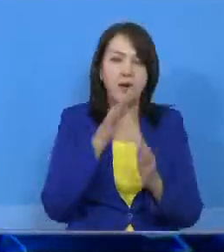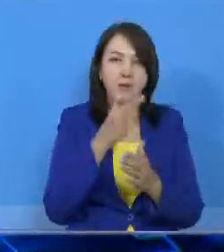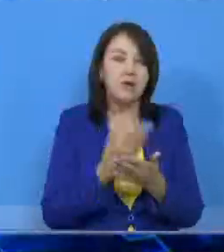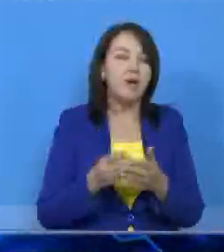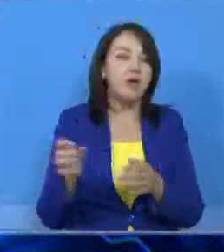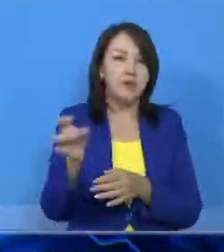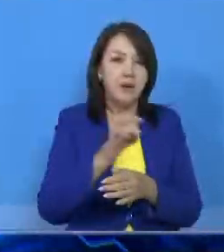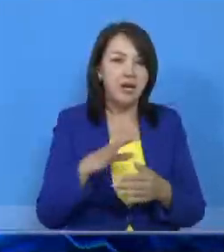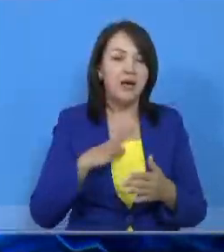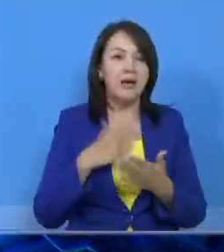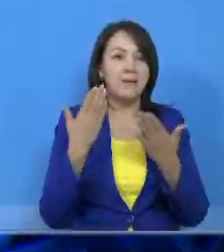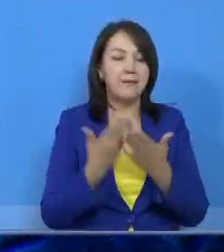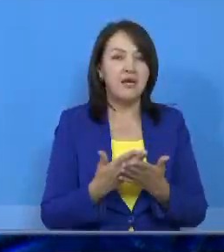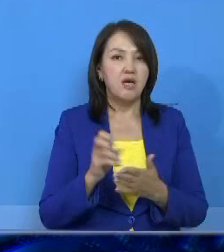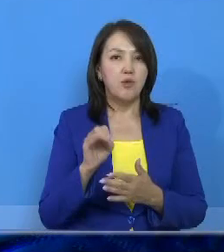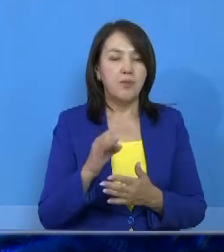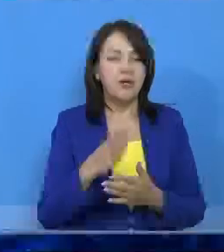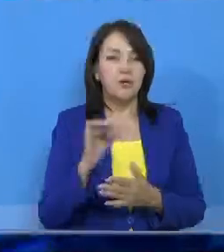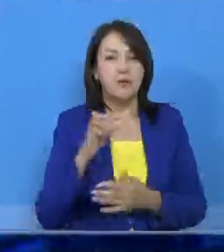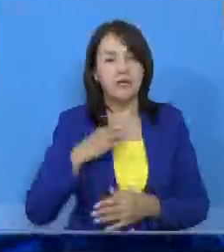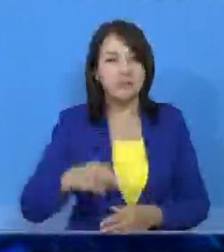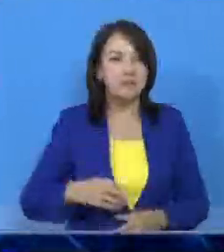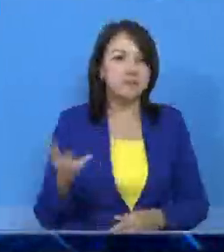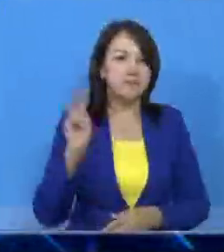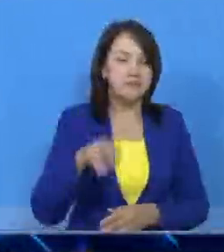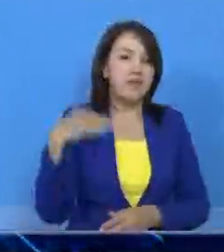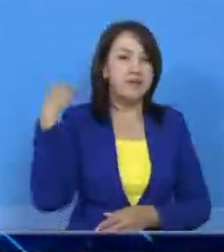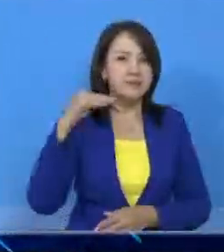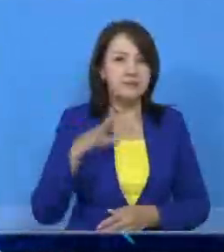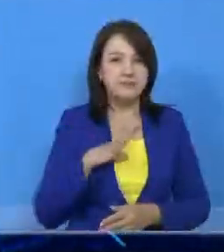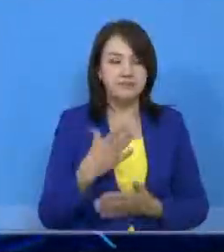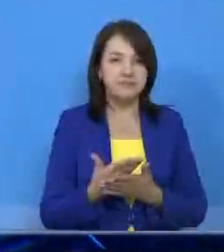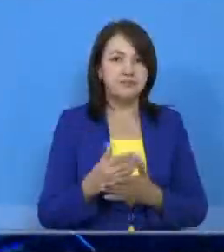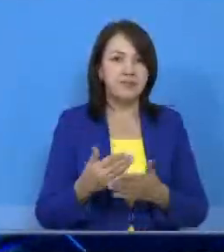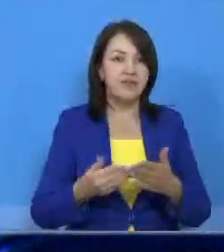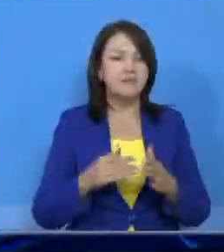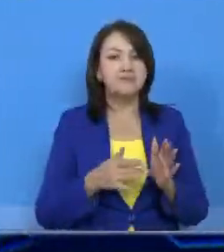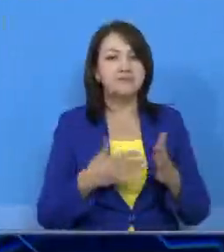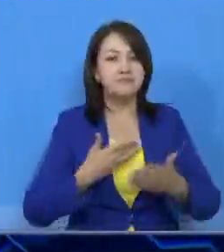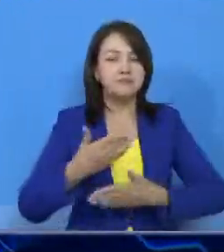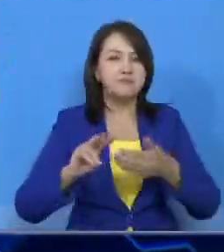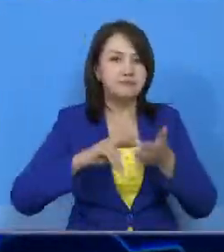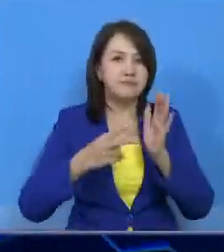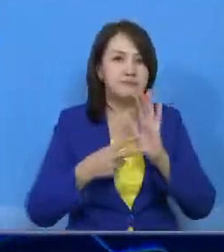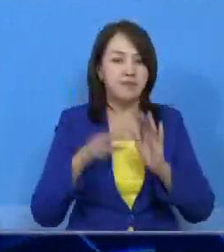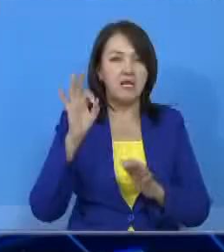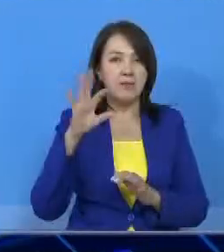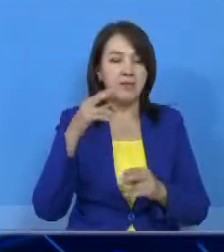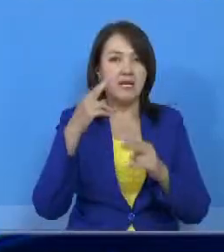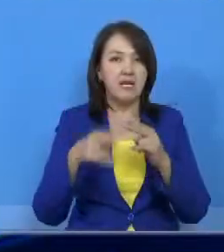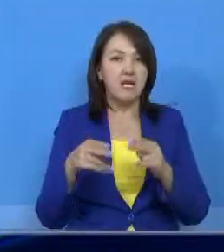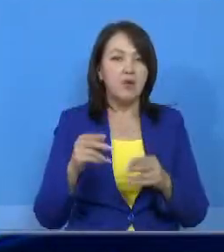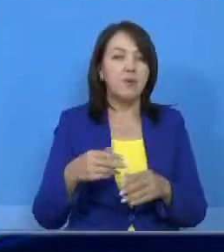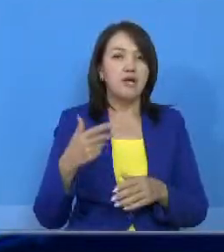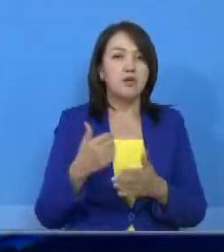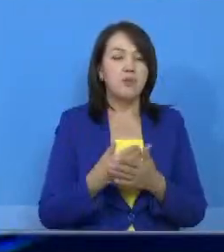он доберется. Накануне Сарсенбай Успанулы прибыл в Актобе. Отметим, совершить свое путешествие он планирует в середине октября, когда доберется до